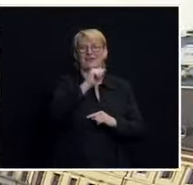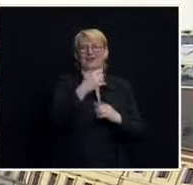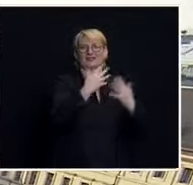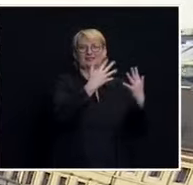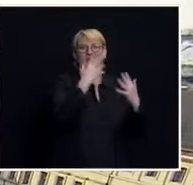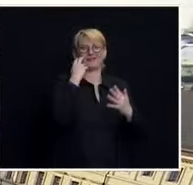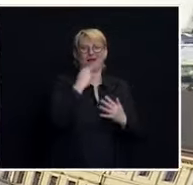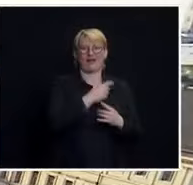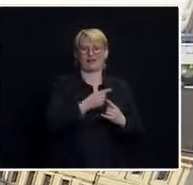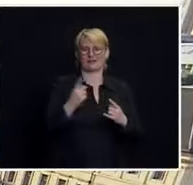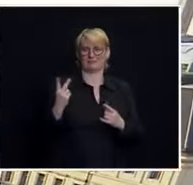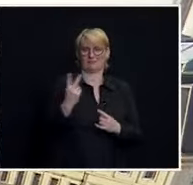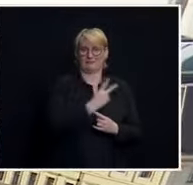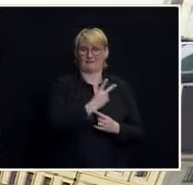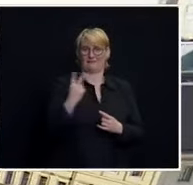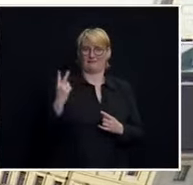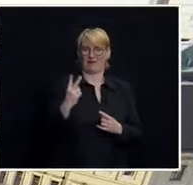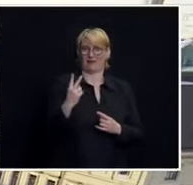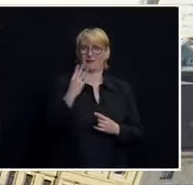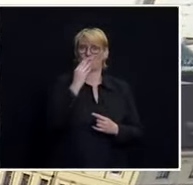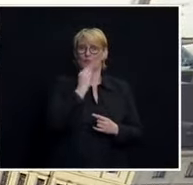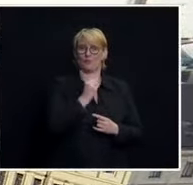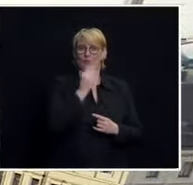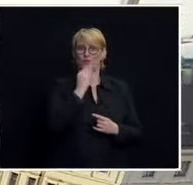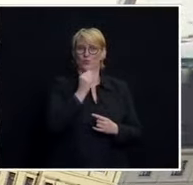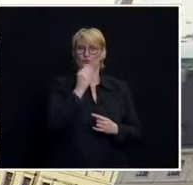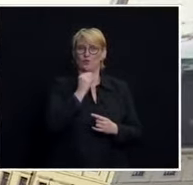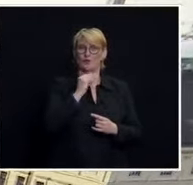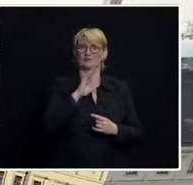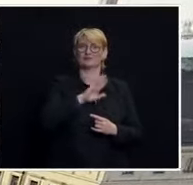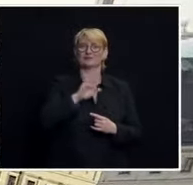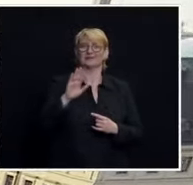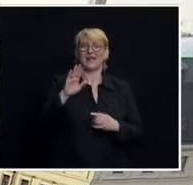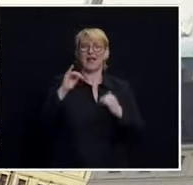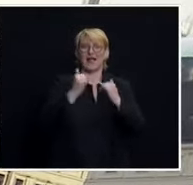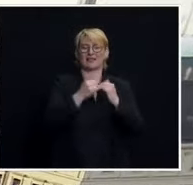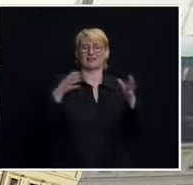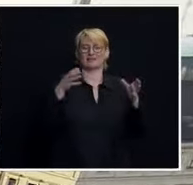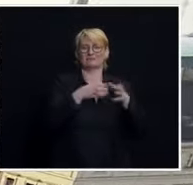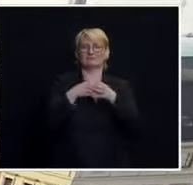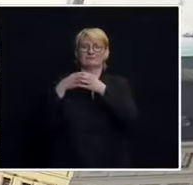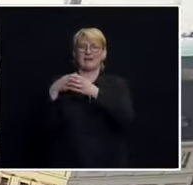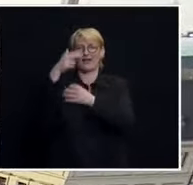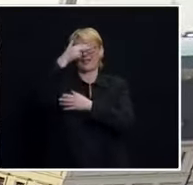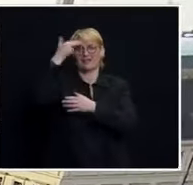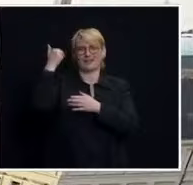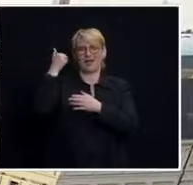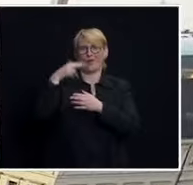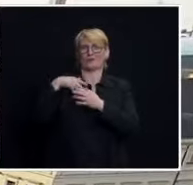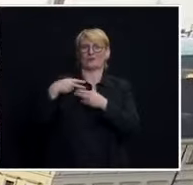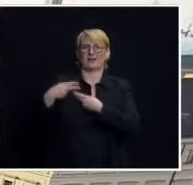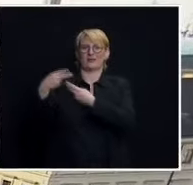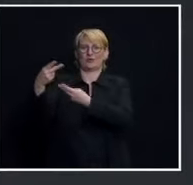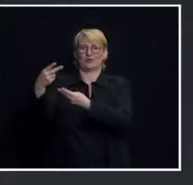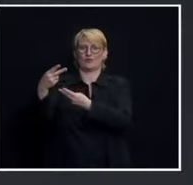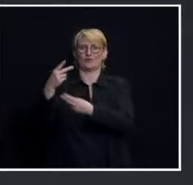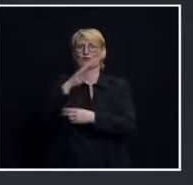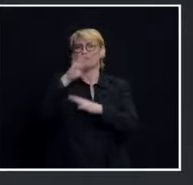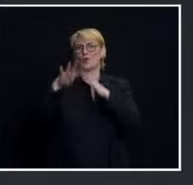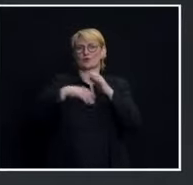sie Jüdinnen waren, wurden sie mit ihren Eltern nach Litauen deportiert und dort 1941